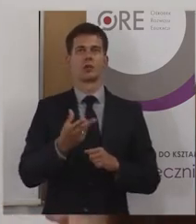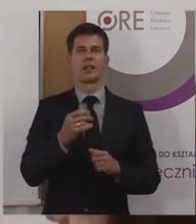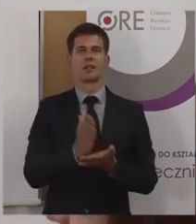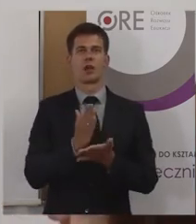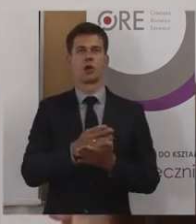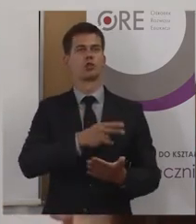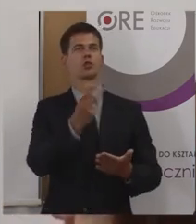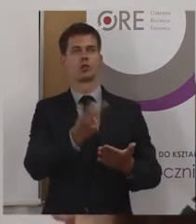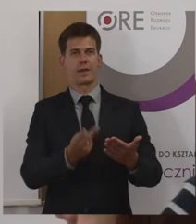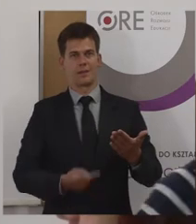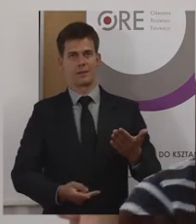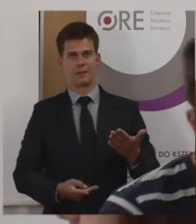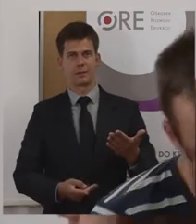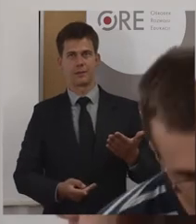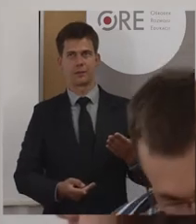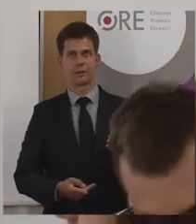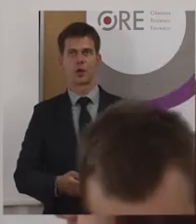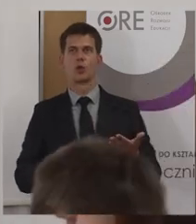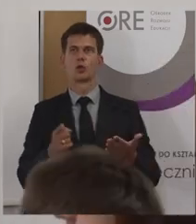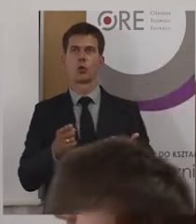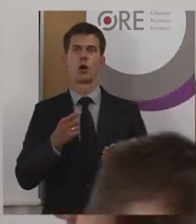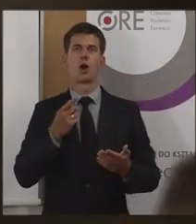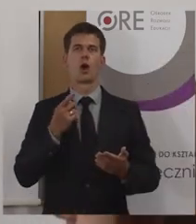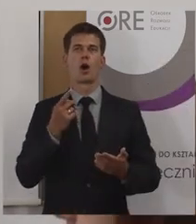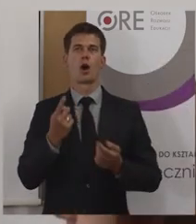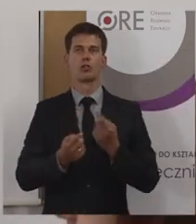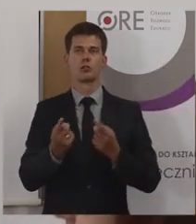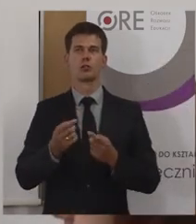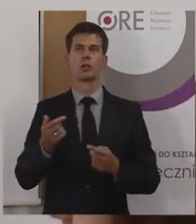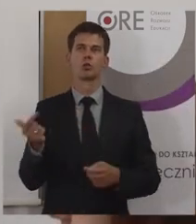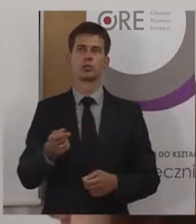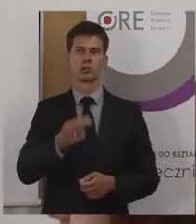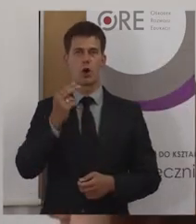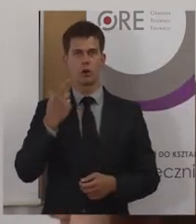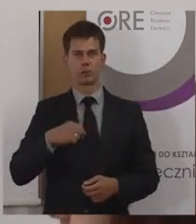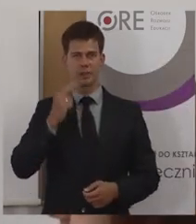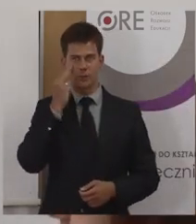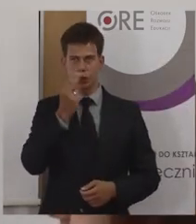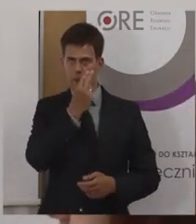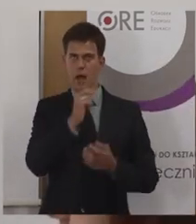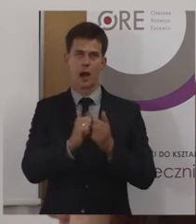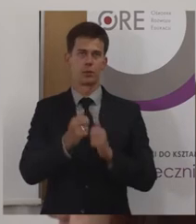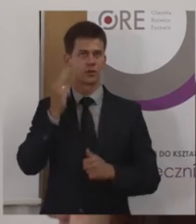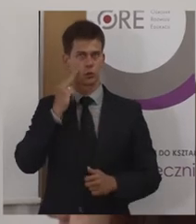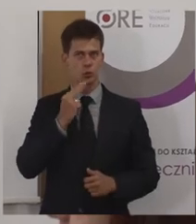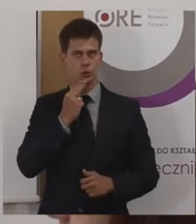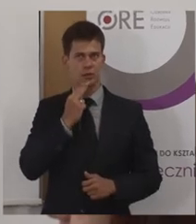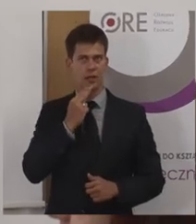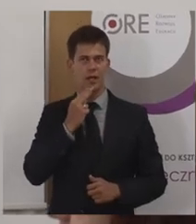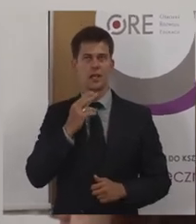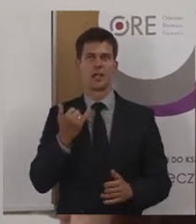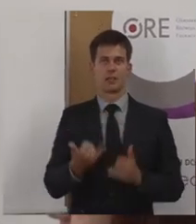innemu przeczytane. Chodzi o to, żeby uczeń czy osoba niewidoma, niesłysząca,